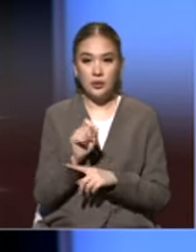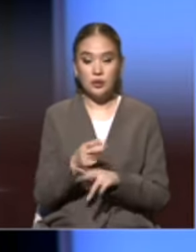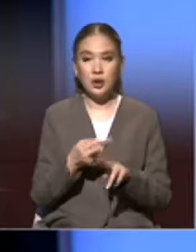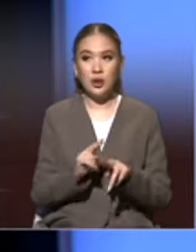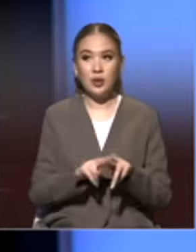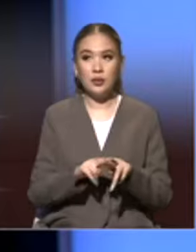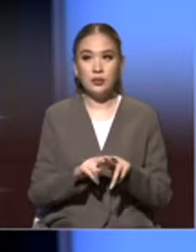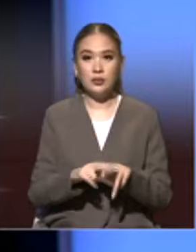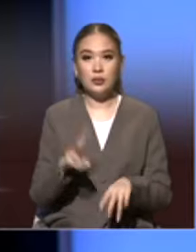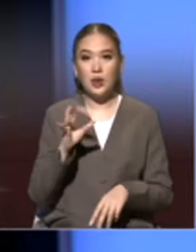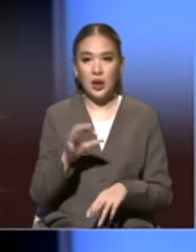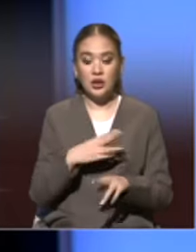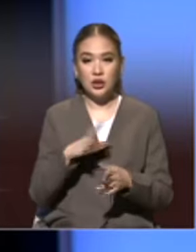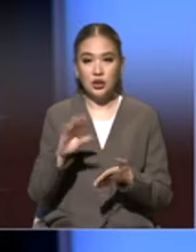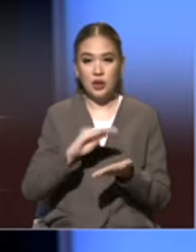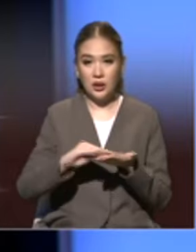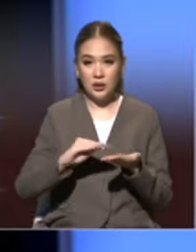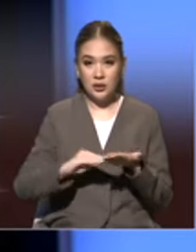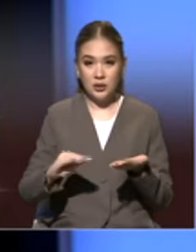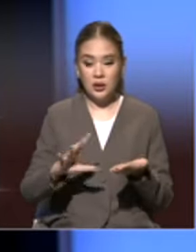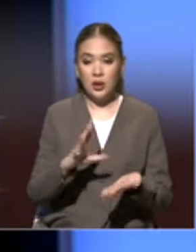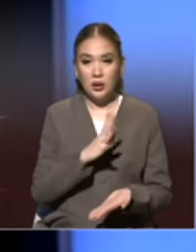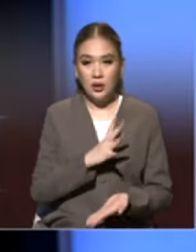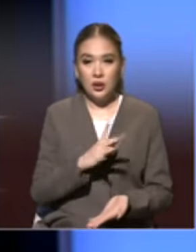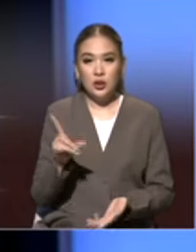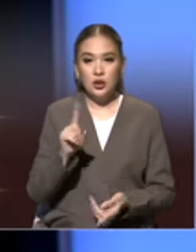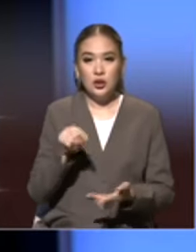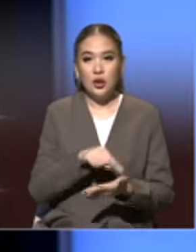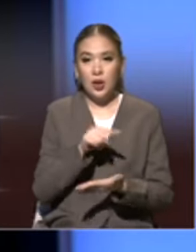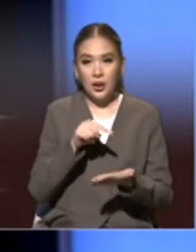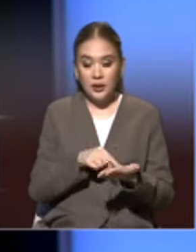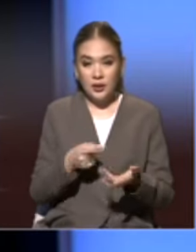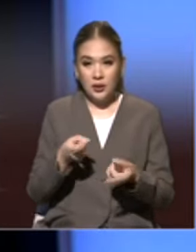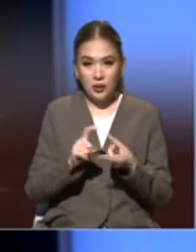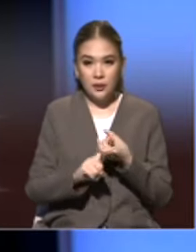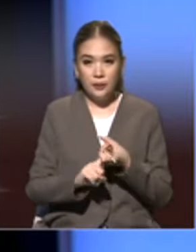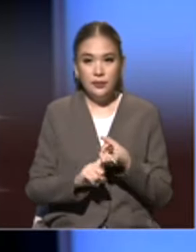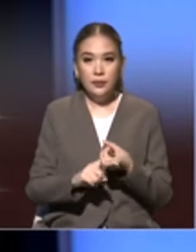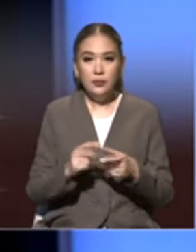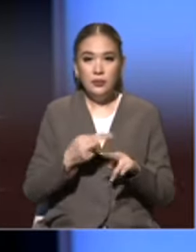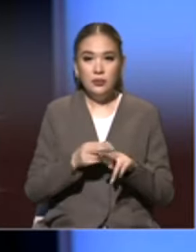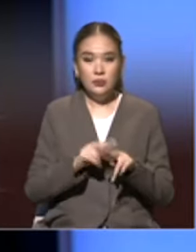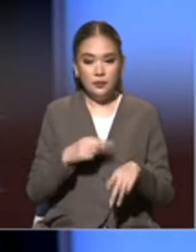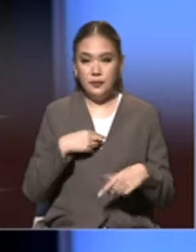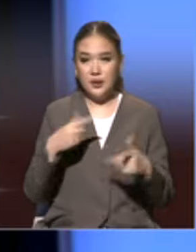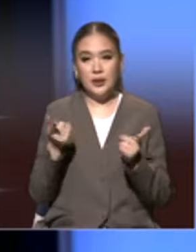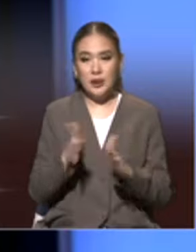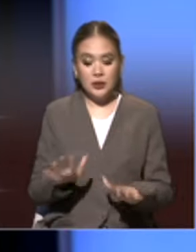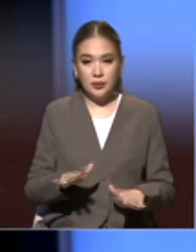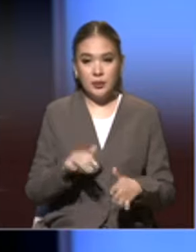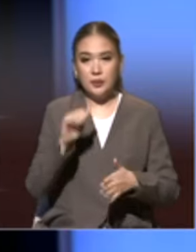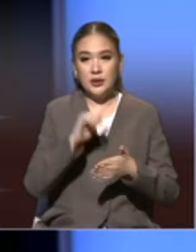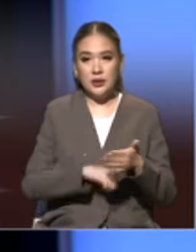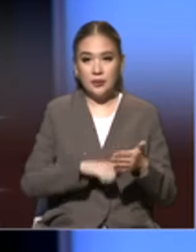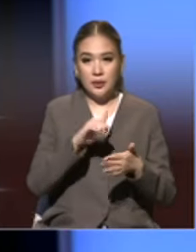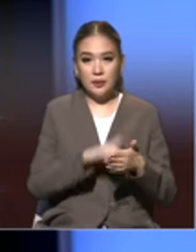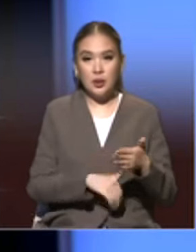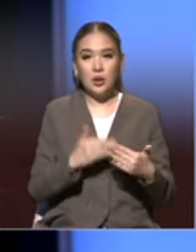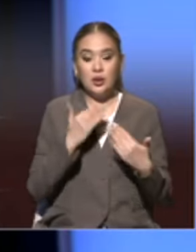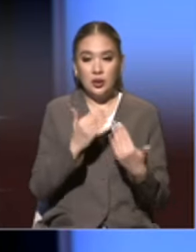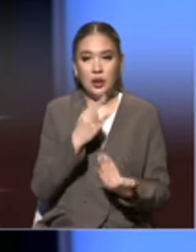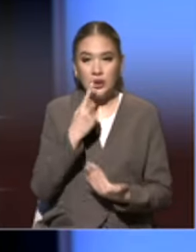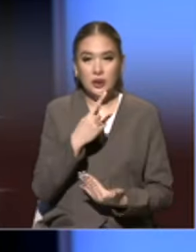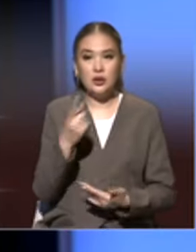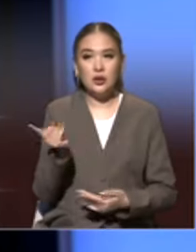жаңа жазды ғой, сұрақ ретінде ма? Мен сол сұрақпен келіспеймін, себебі ол айтады, тек